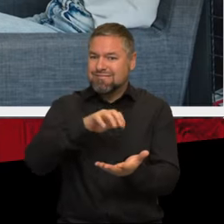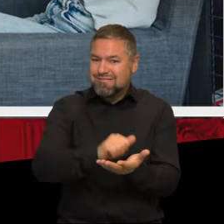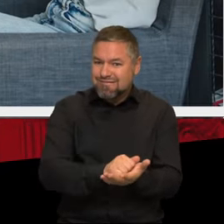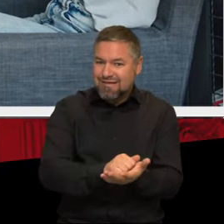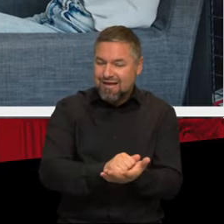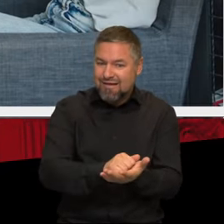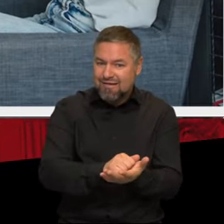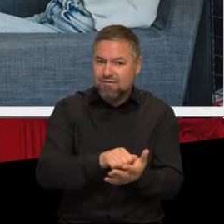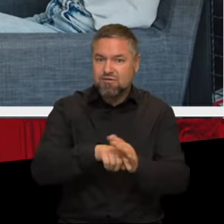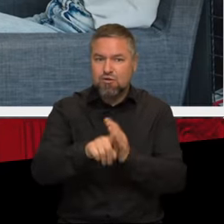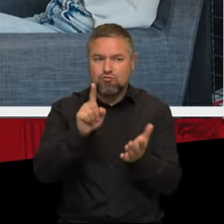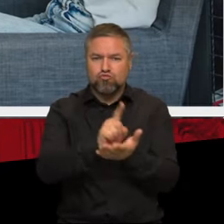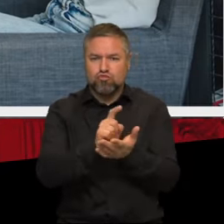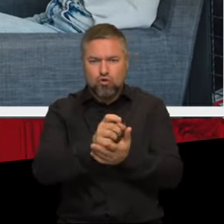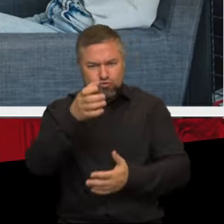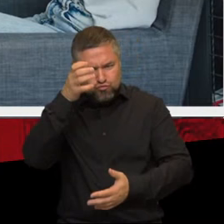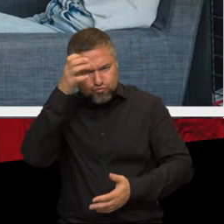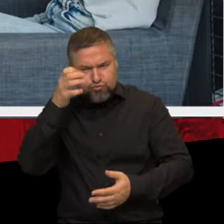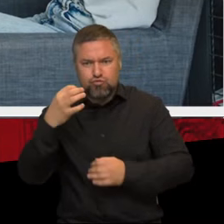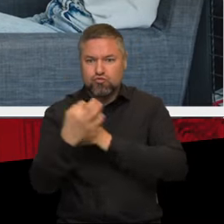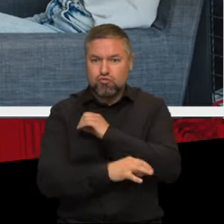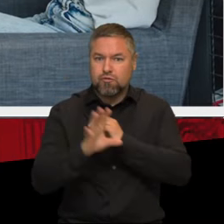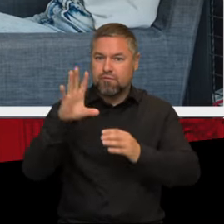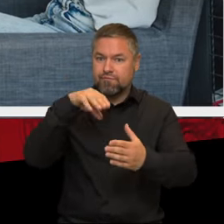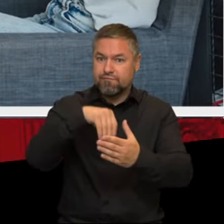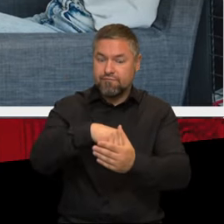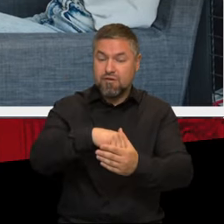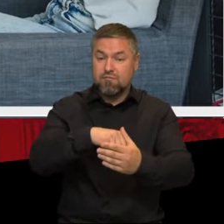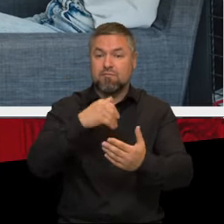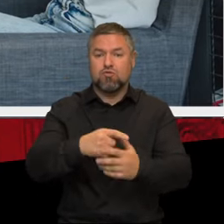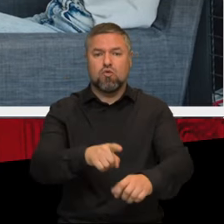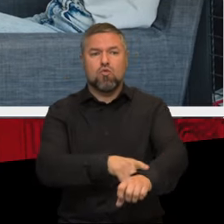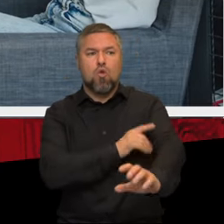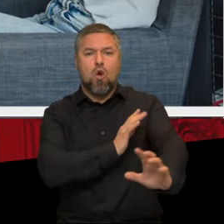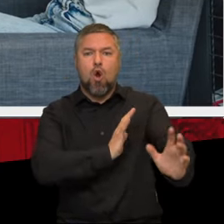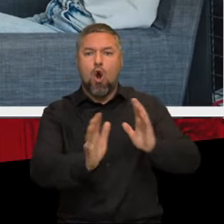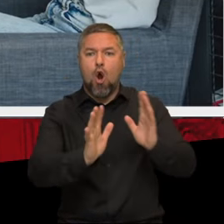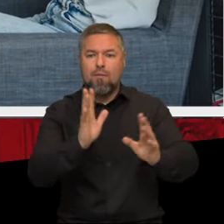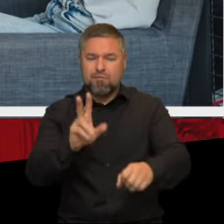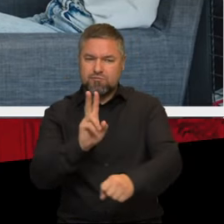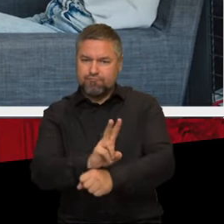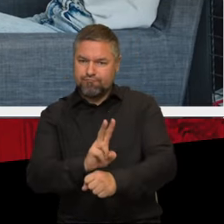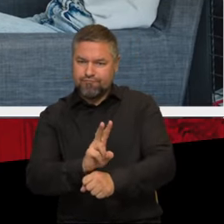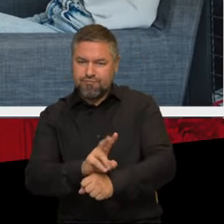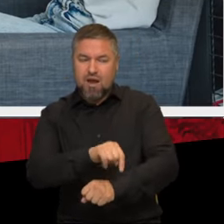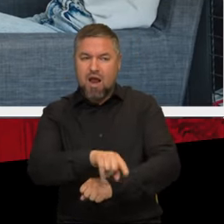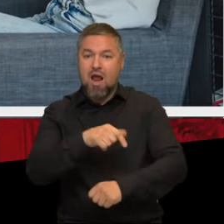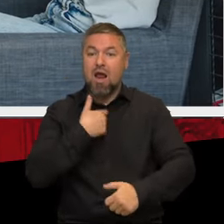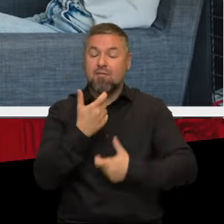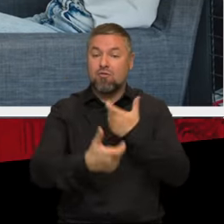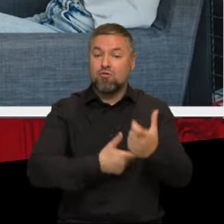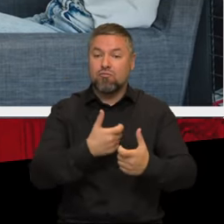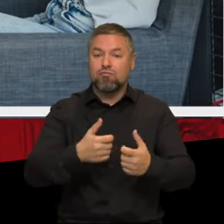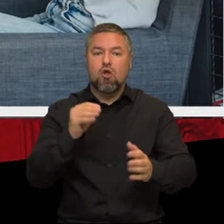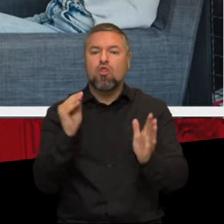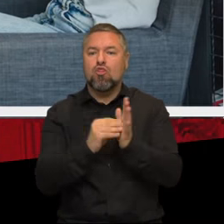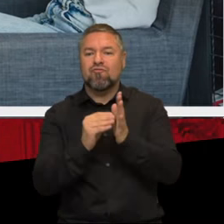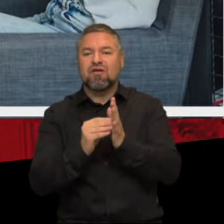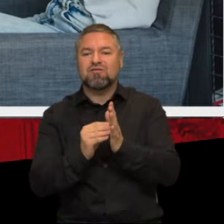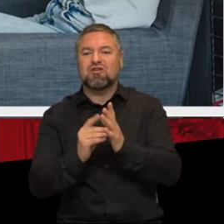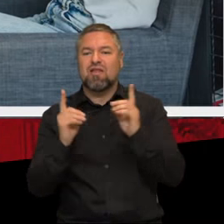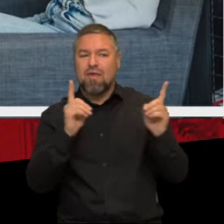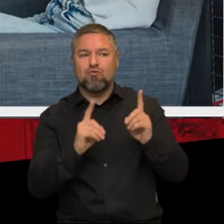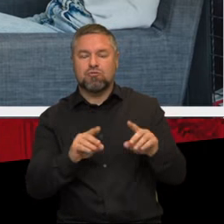za zajęcia dla uzdolnionych studentów. Uczestnicy programu zostaną objęci długotrwałą opieką mentorską, a ich tutorami będą doświadczeni